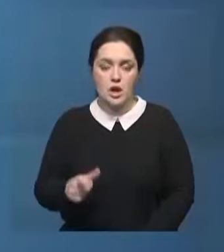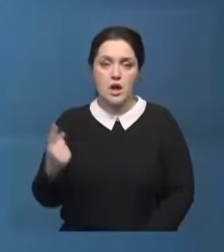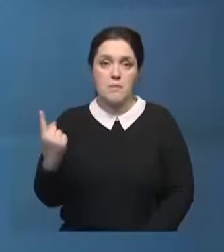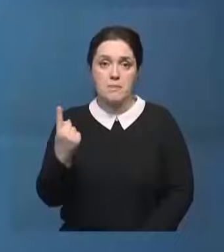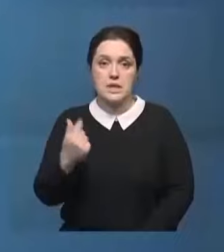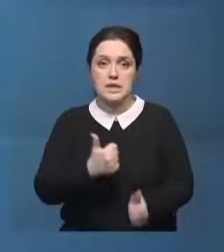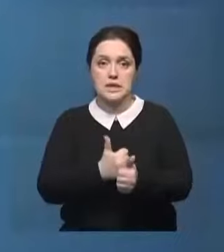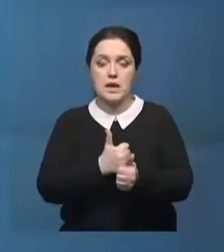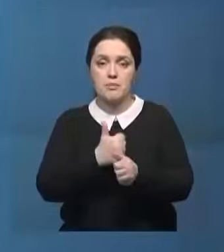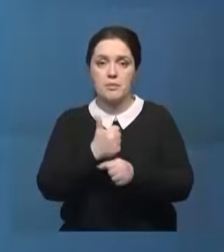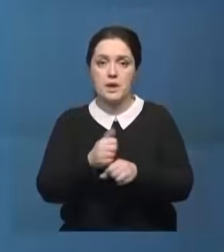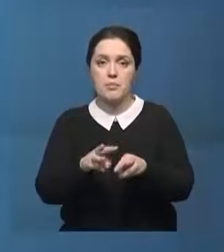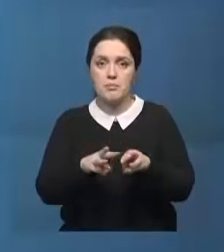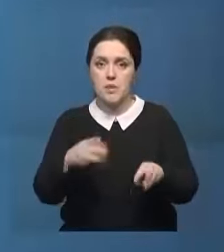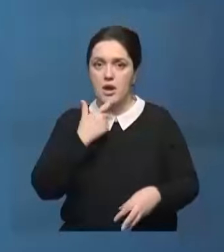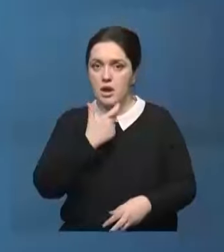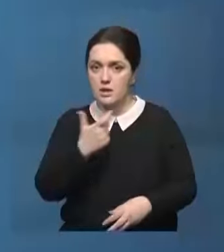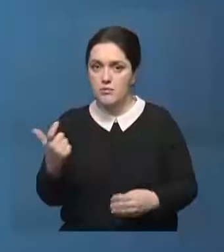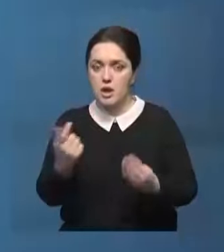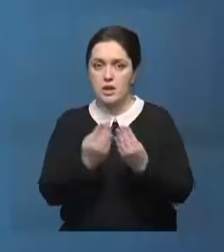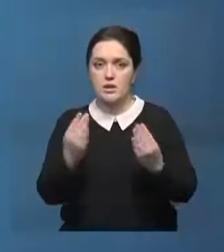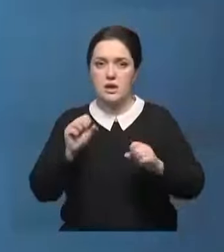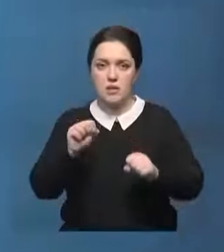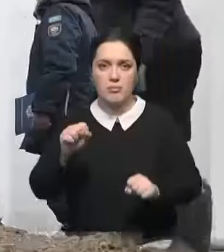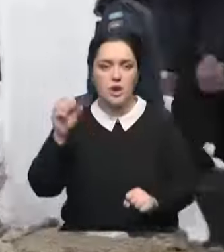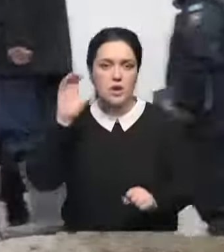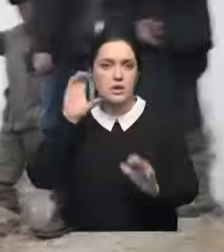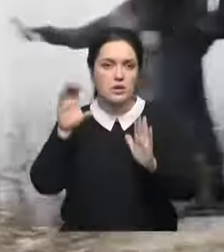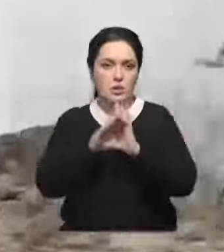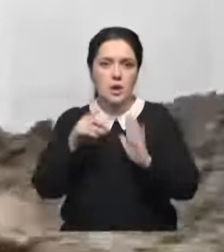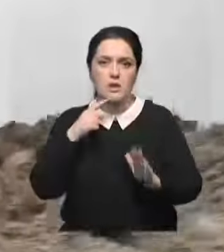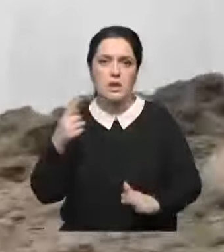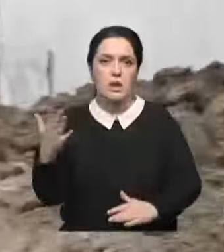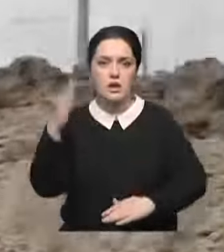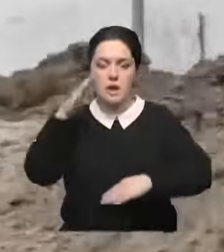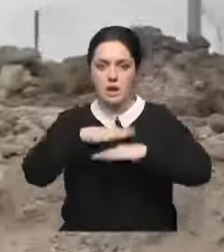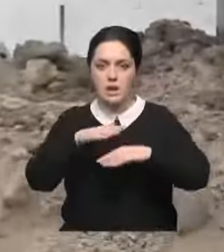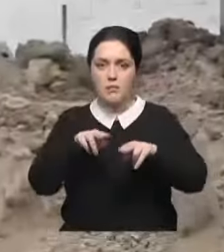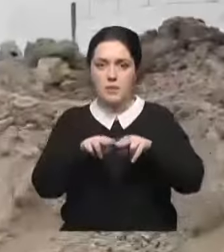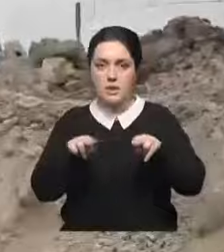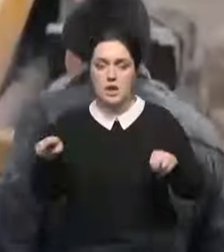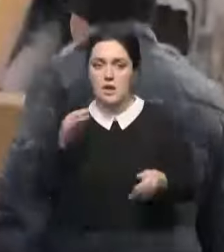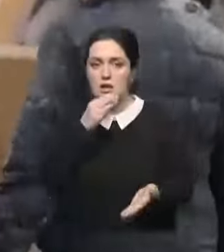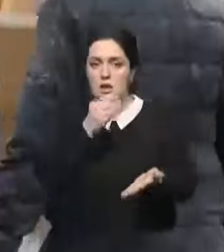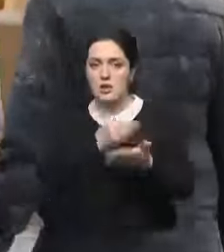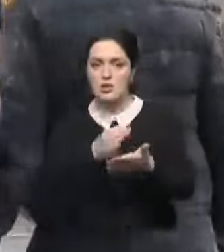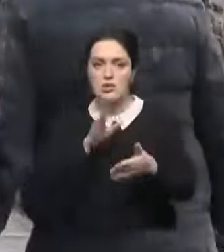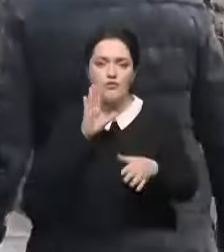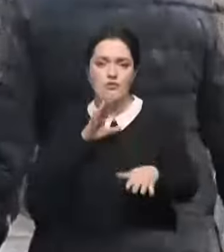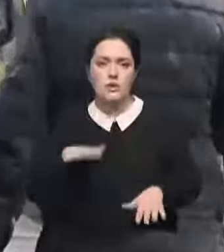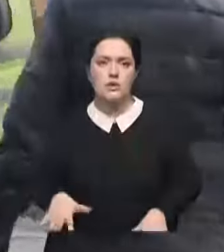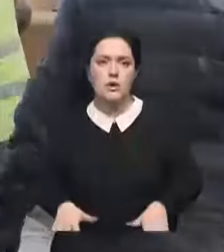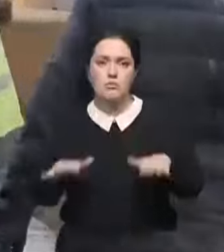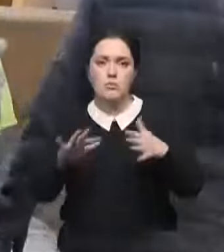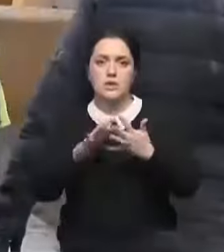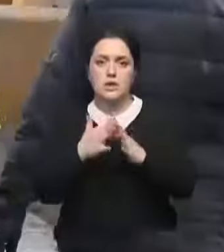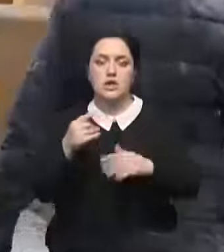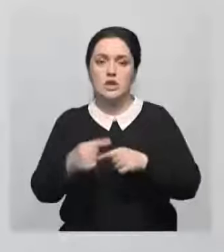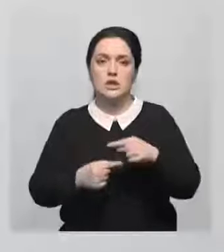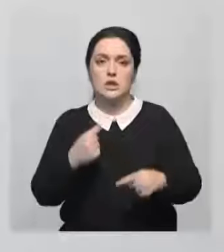Первый заместитель премьер-министра осмотрел дамбы и заслушал доклад акима Петропавловска, который доложил, что большая вода подойдет к